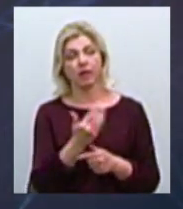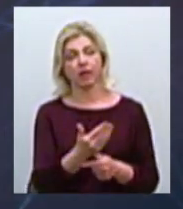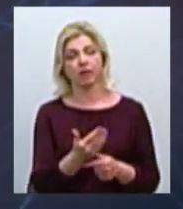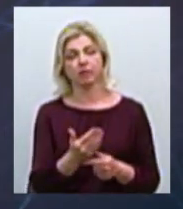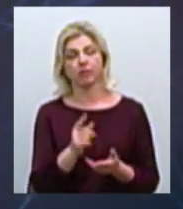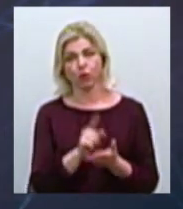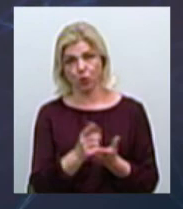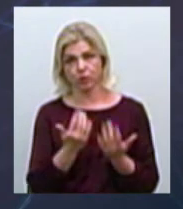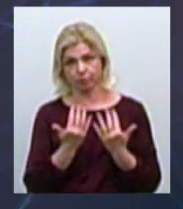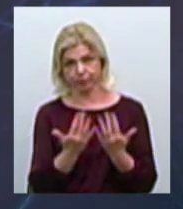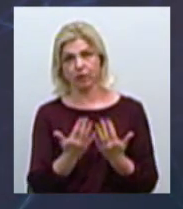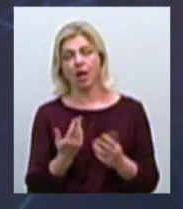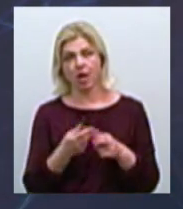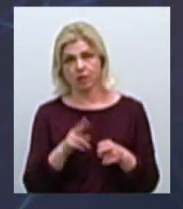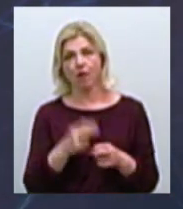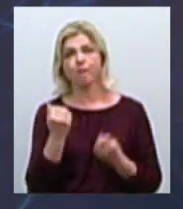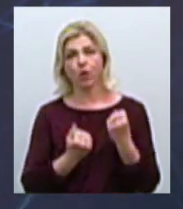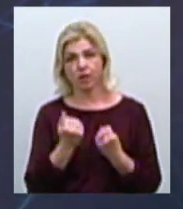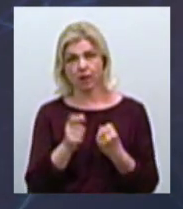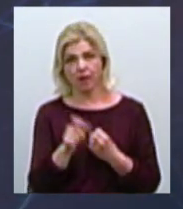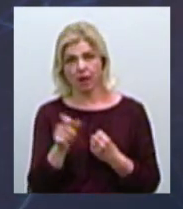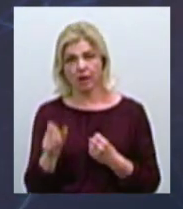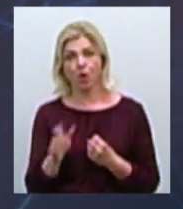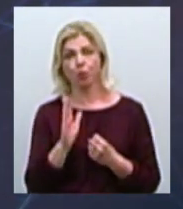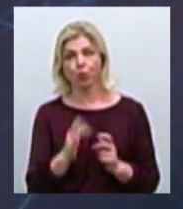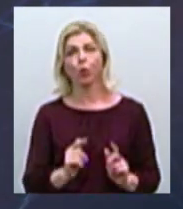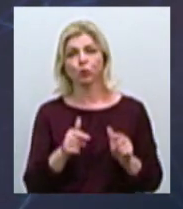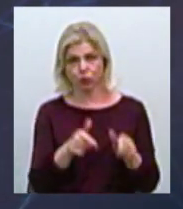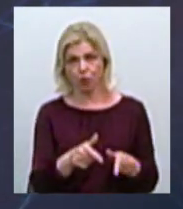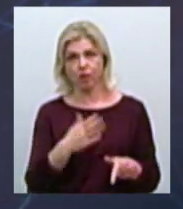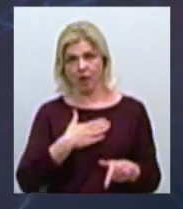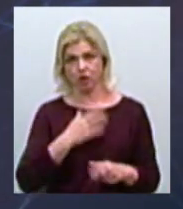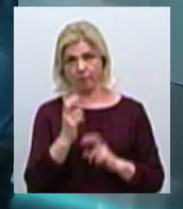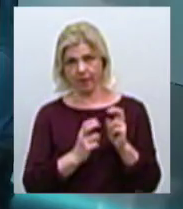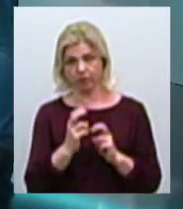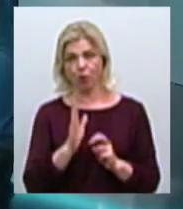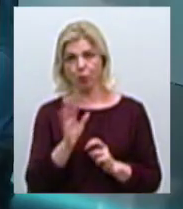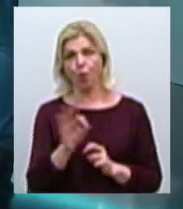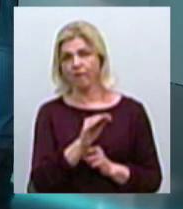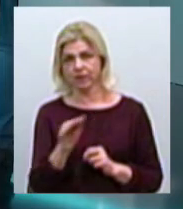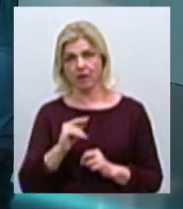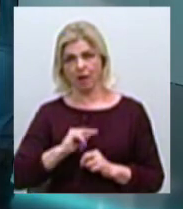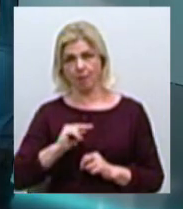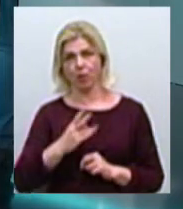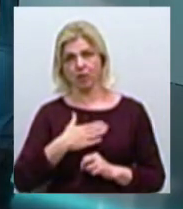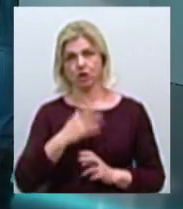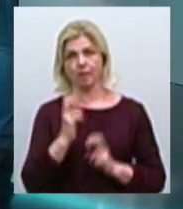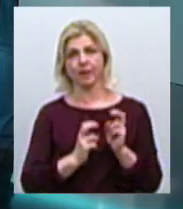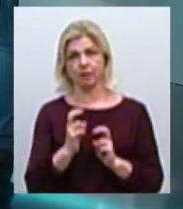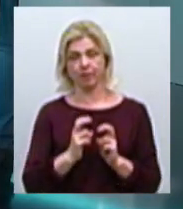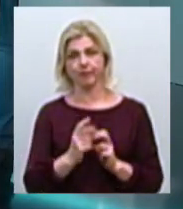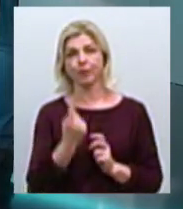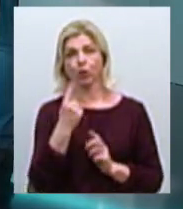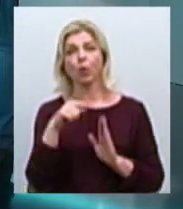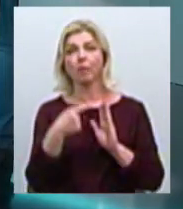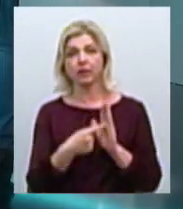винаймаєте? Ні, це будуть водителі, які будуть устроєні на наше підприємство і будуть працювати офіційно на нашому підприємстві. Тобто це одне з тих питань, яке